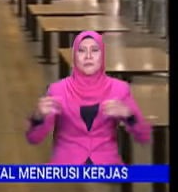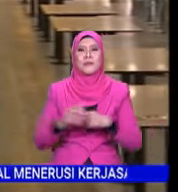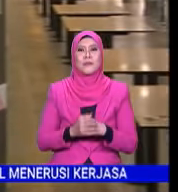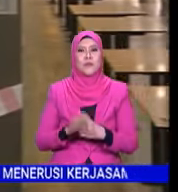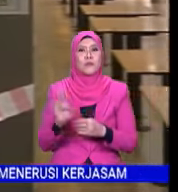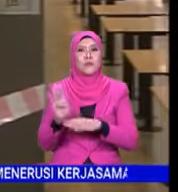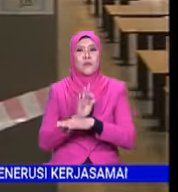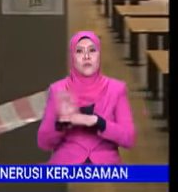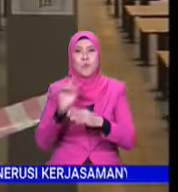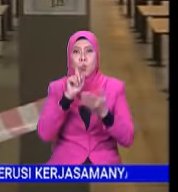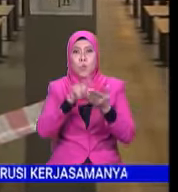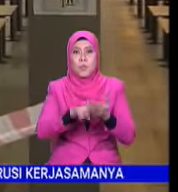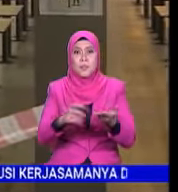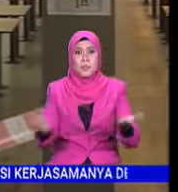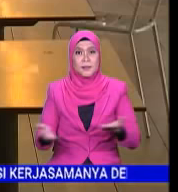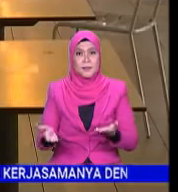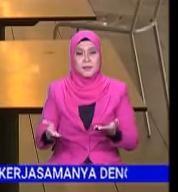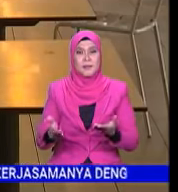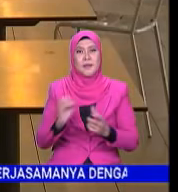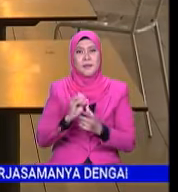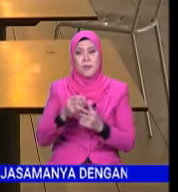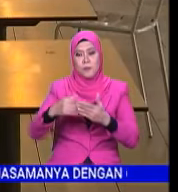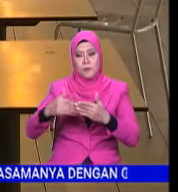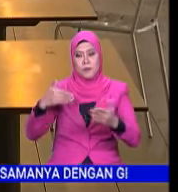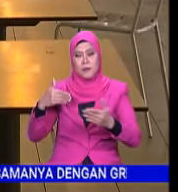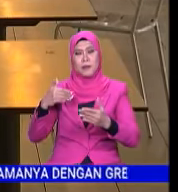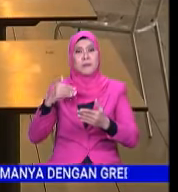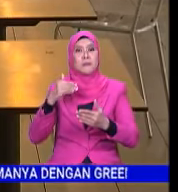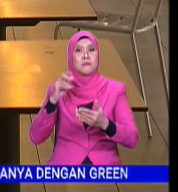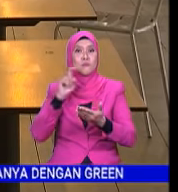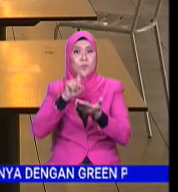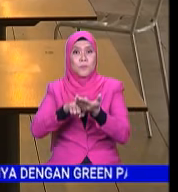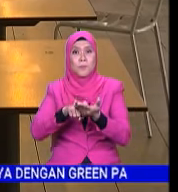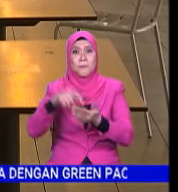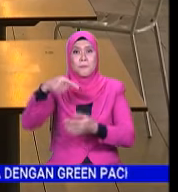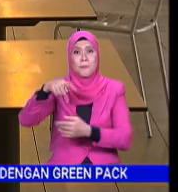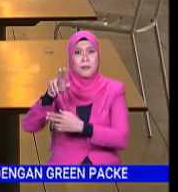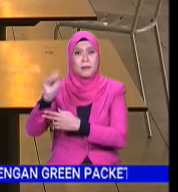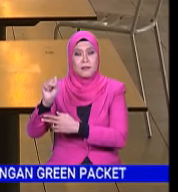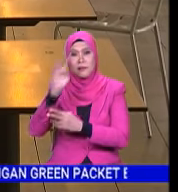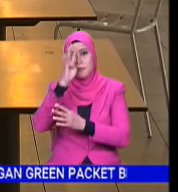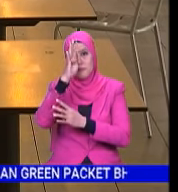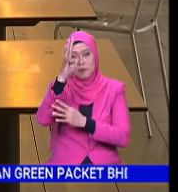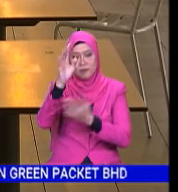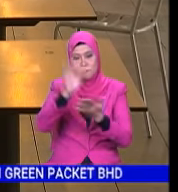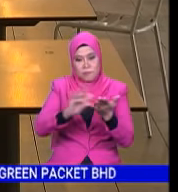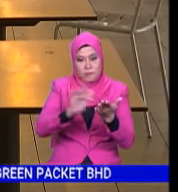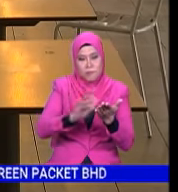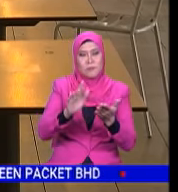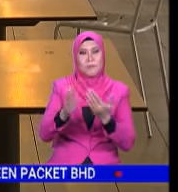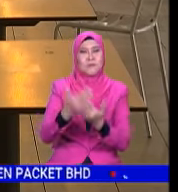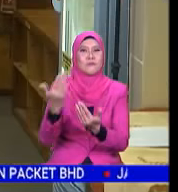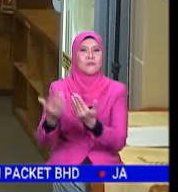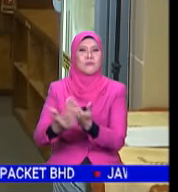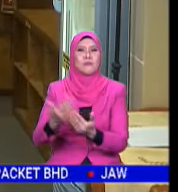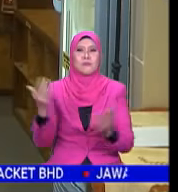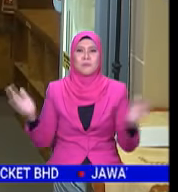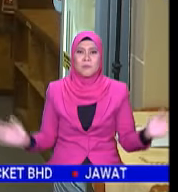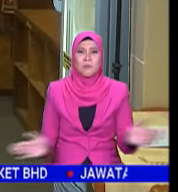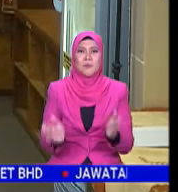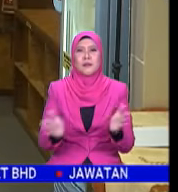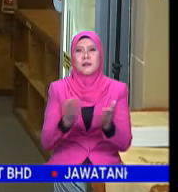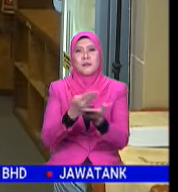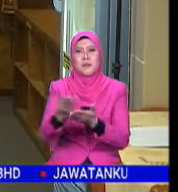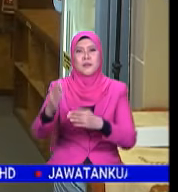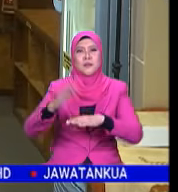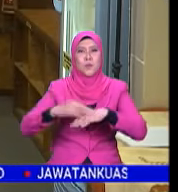order di sini atau fungsi prapesanan menerusi aplikasi Plus direka khusus sebagai pemudah cara bagi menggalakkan pembelian